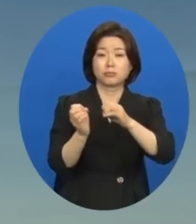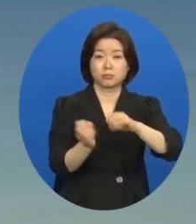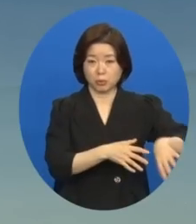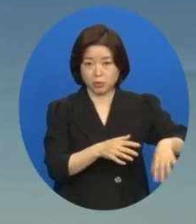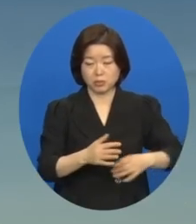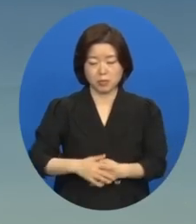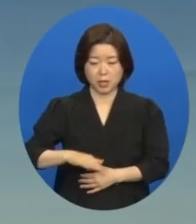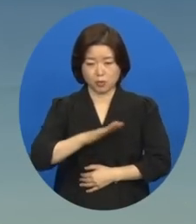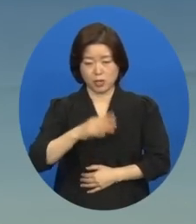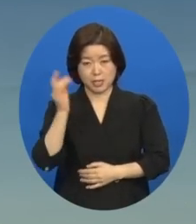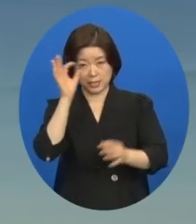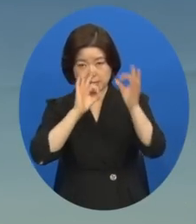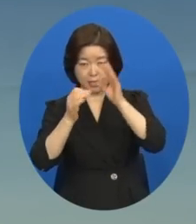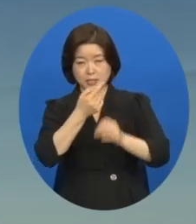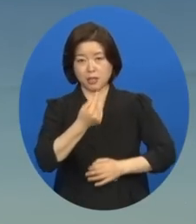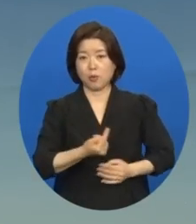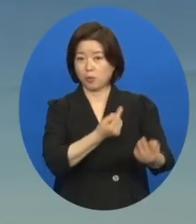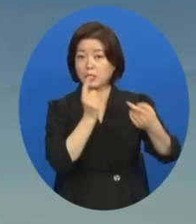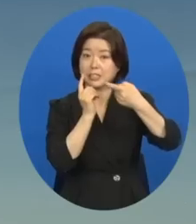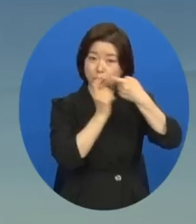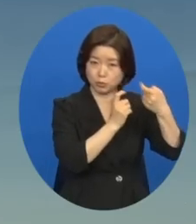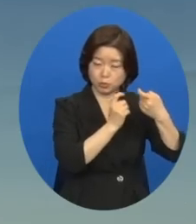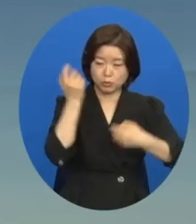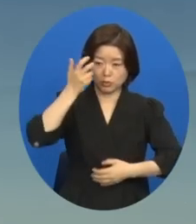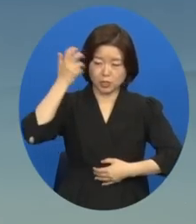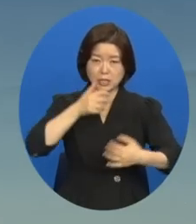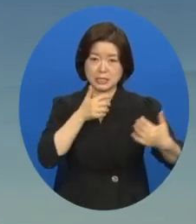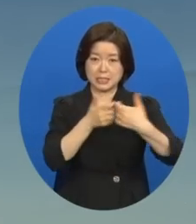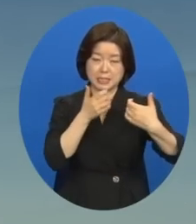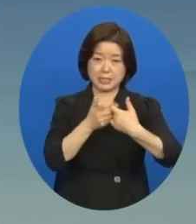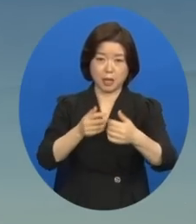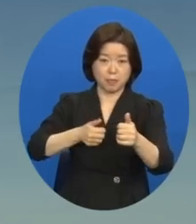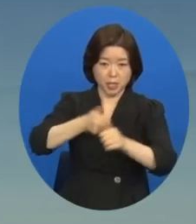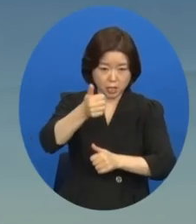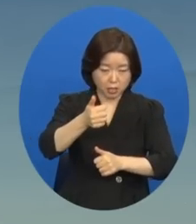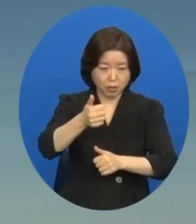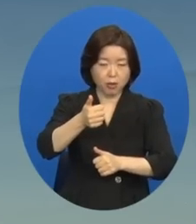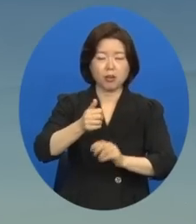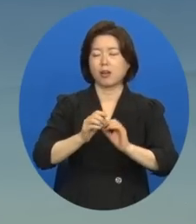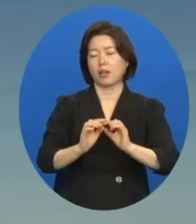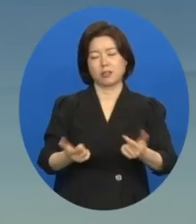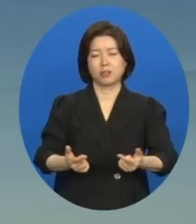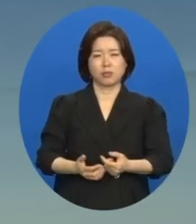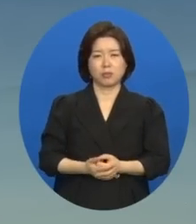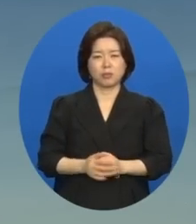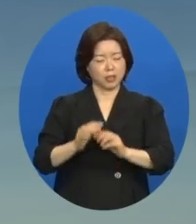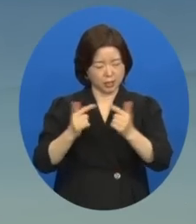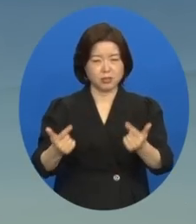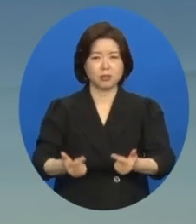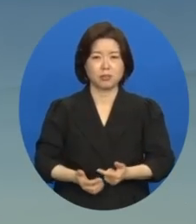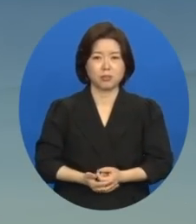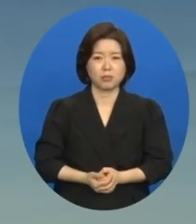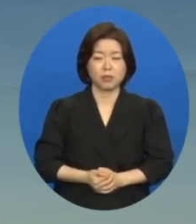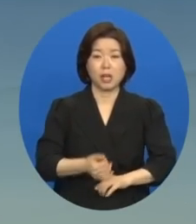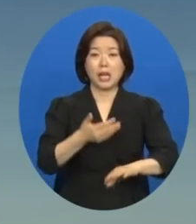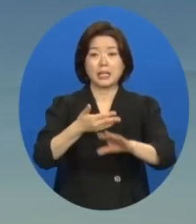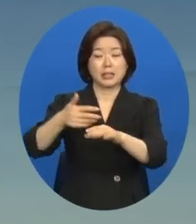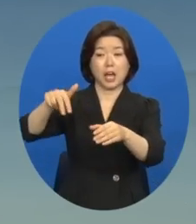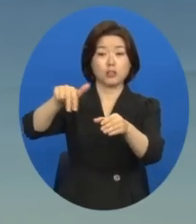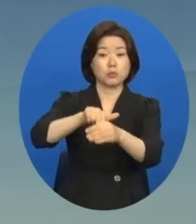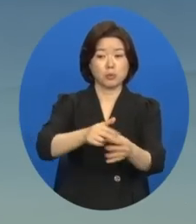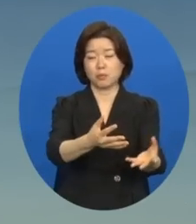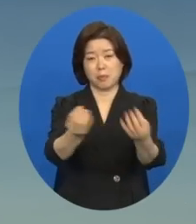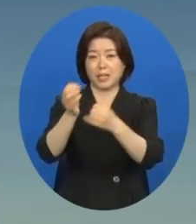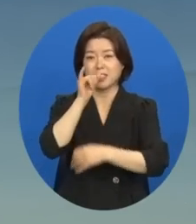찾아오는 유혹이나 우리의 영적인 싸움을 이기는 것이 아니에요. 아니에요. 다른 종교에는 이런 게